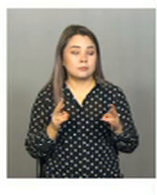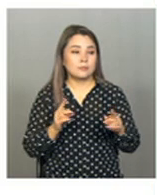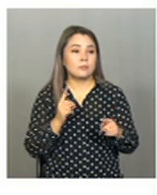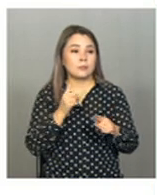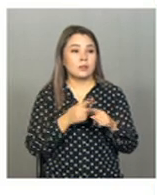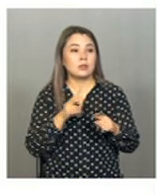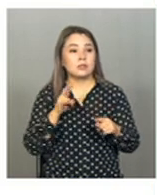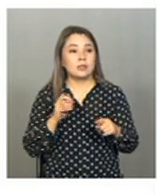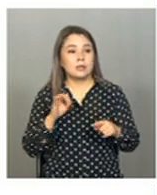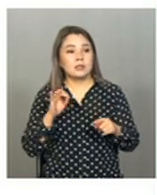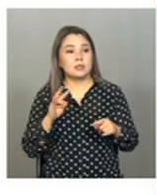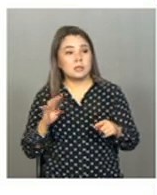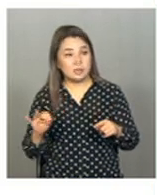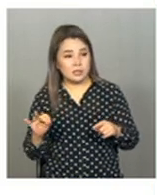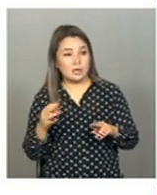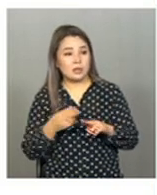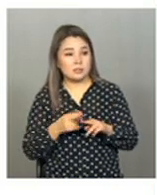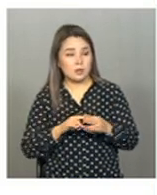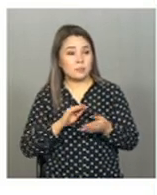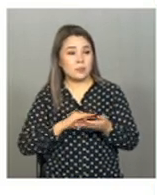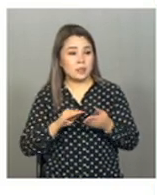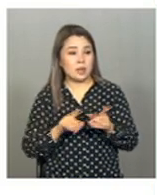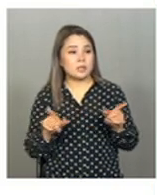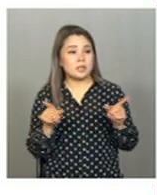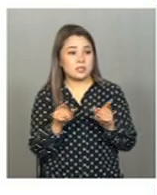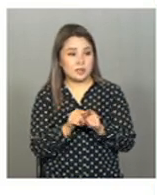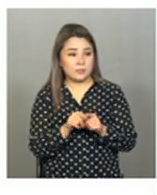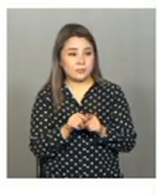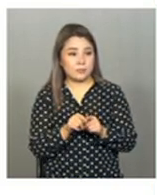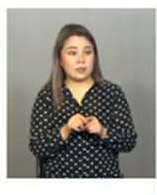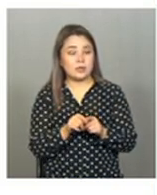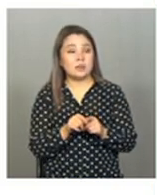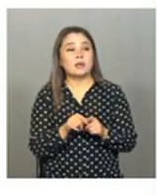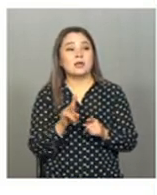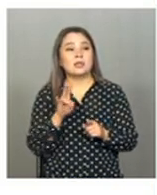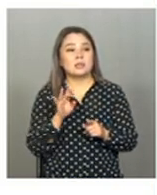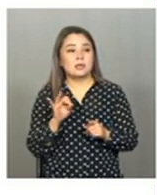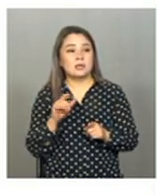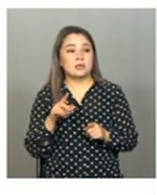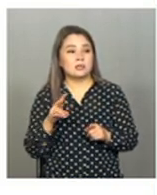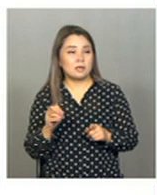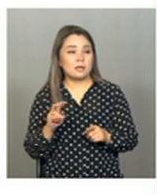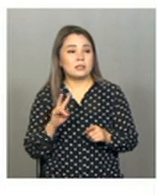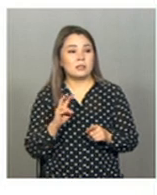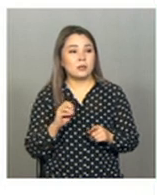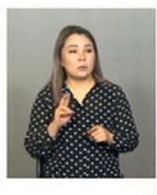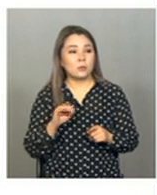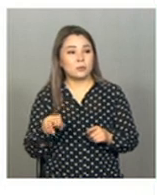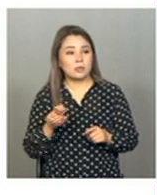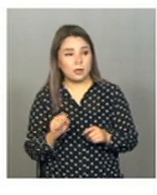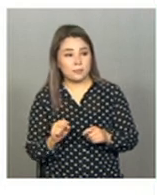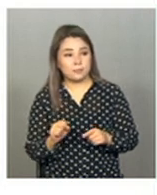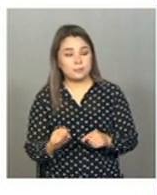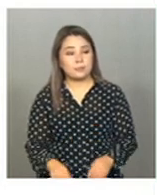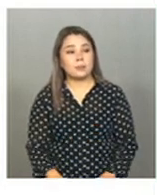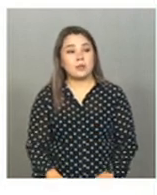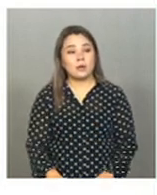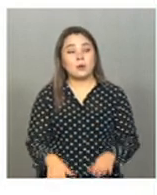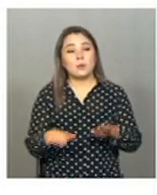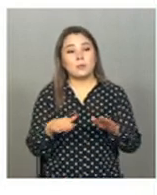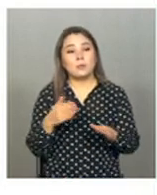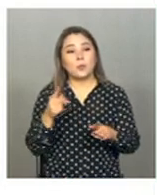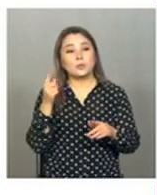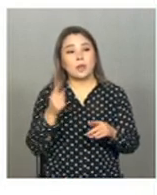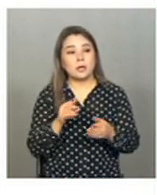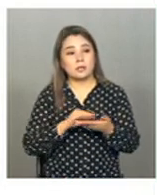и «ни» пишутся слитно. Нигде, некуда. Под ударением пишется